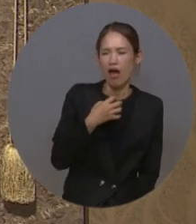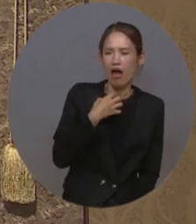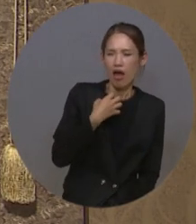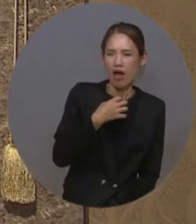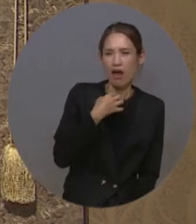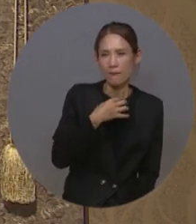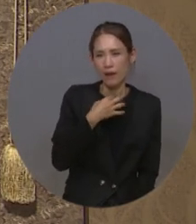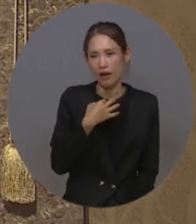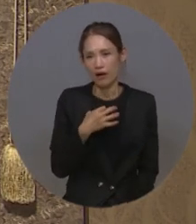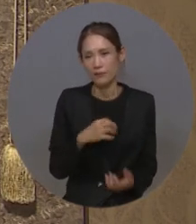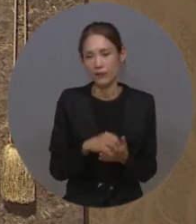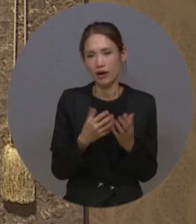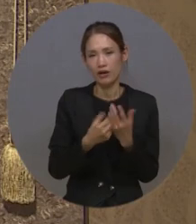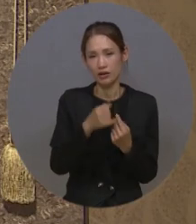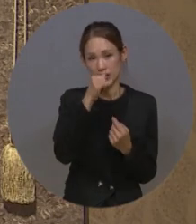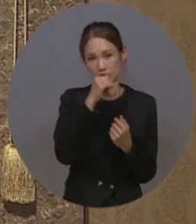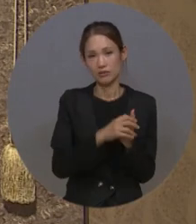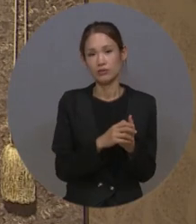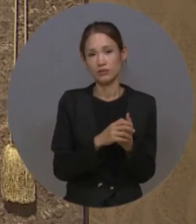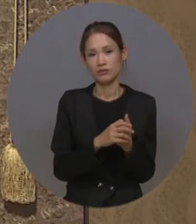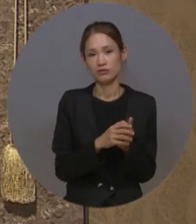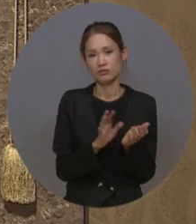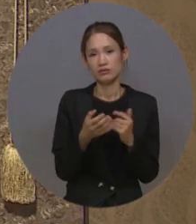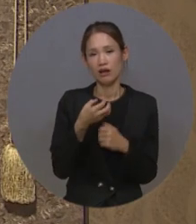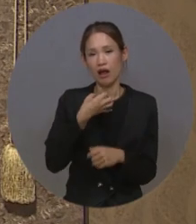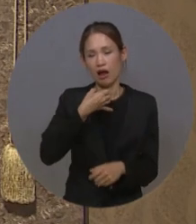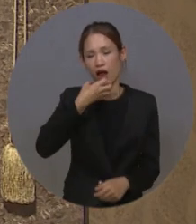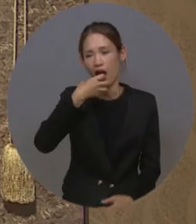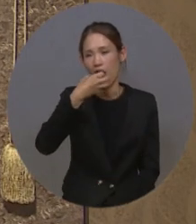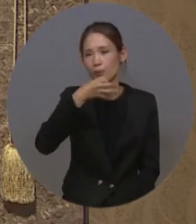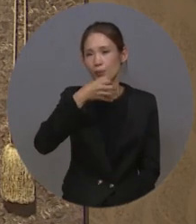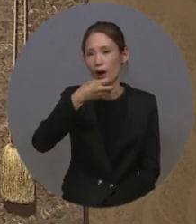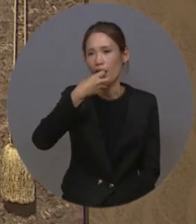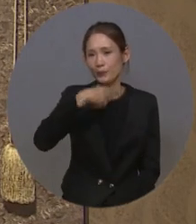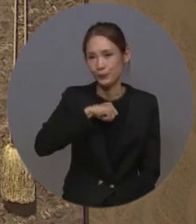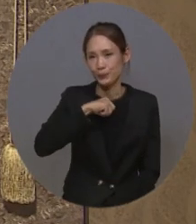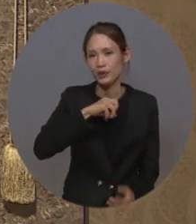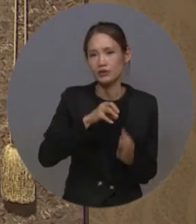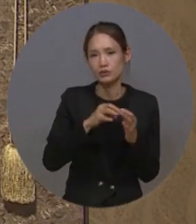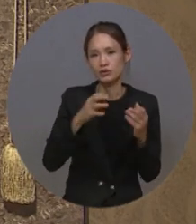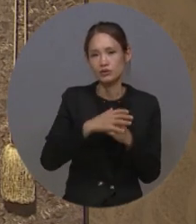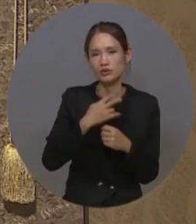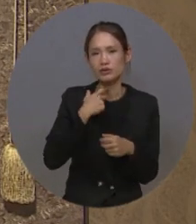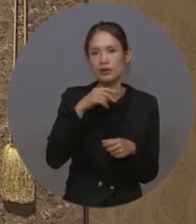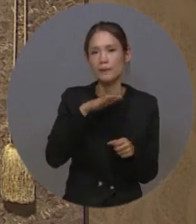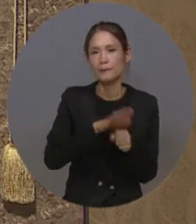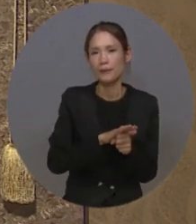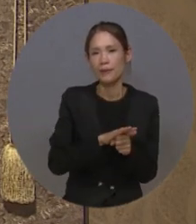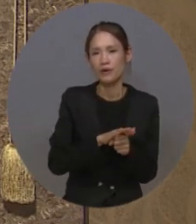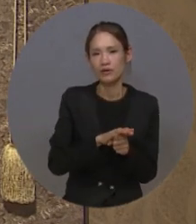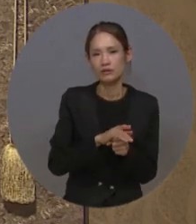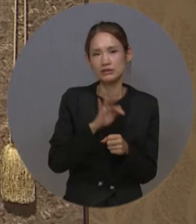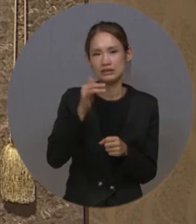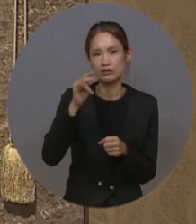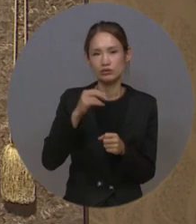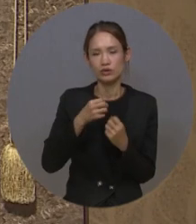사례가 들리죠. 그래서 우리가 삼키는 동작일 때는 철저히 기도를 딱 막고 식도를 열고